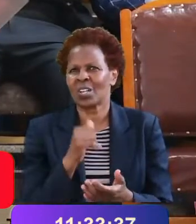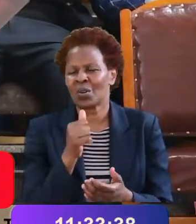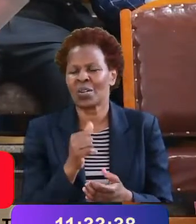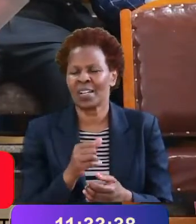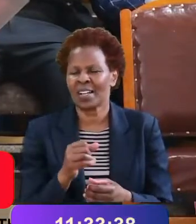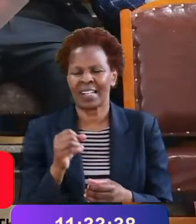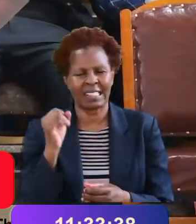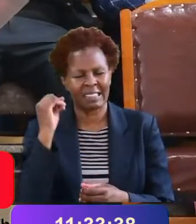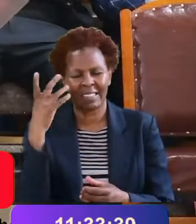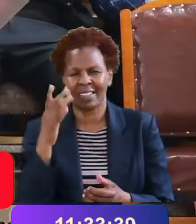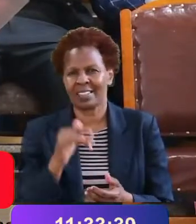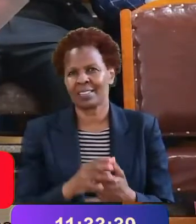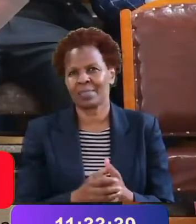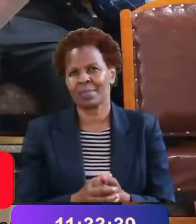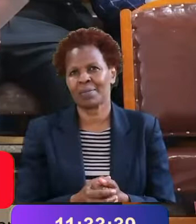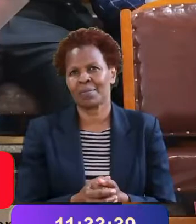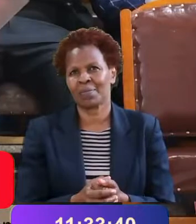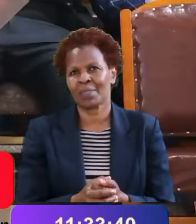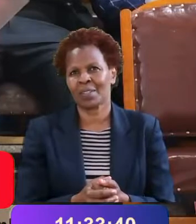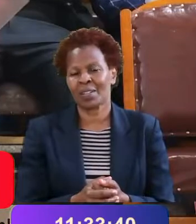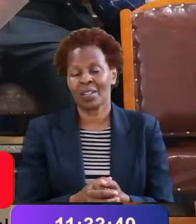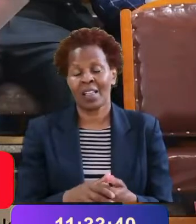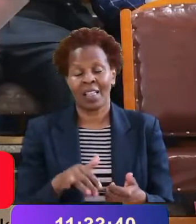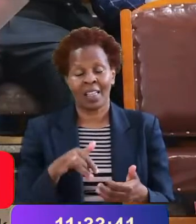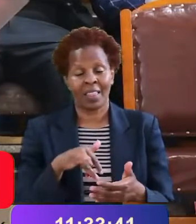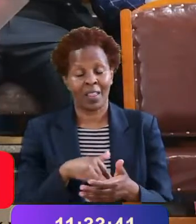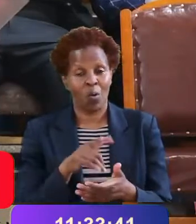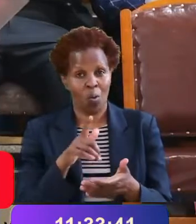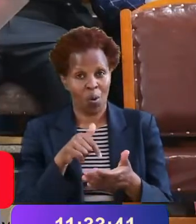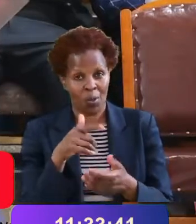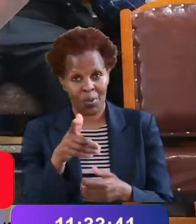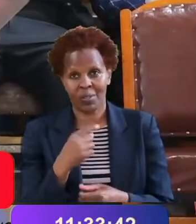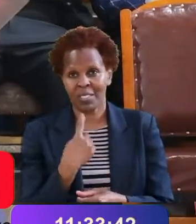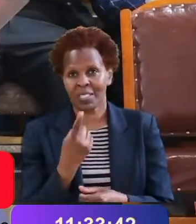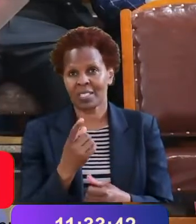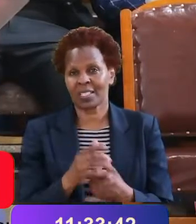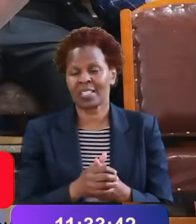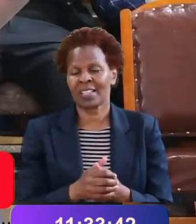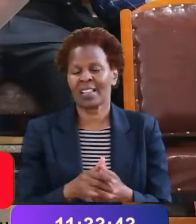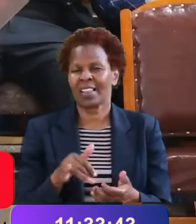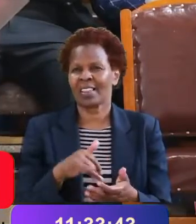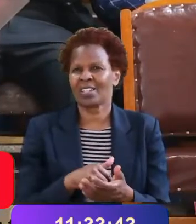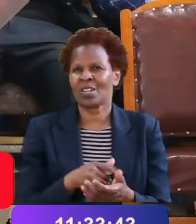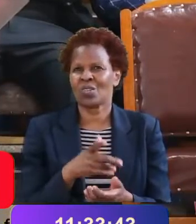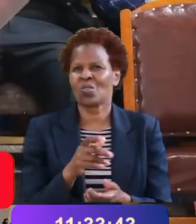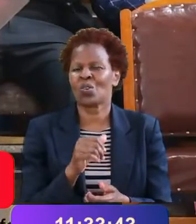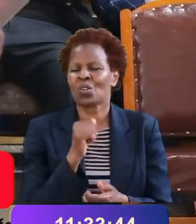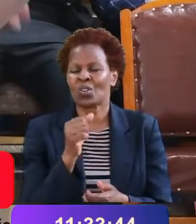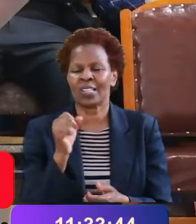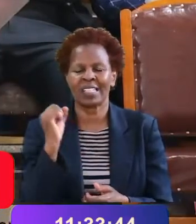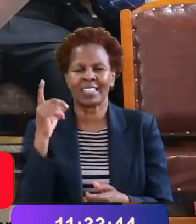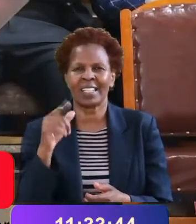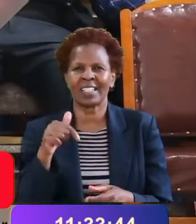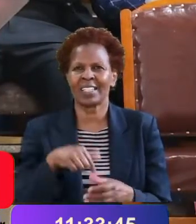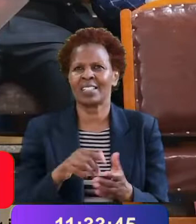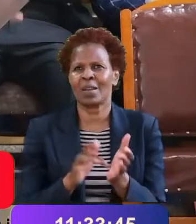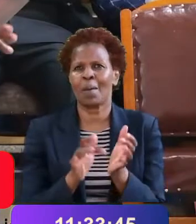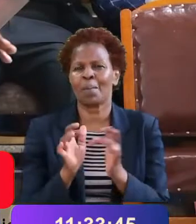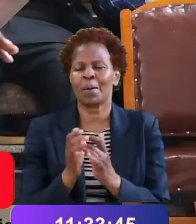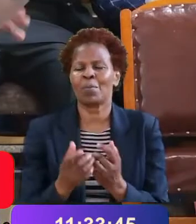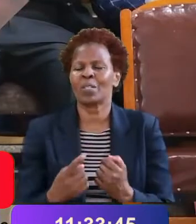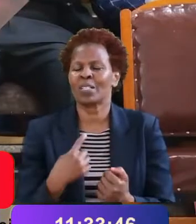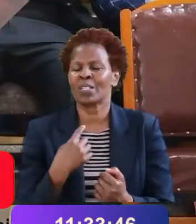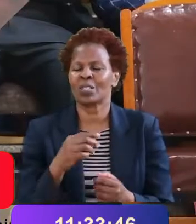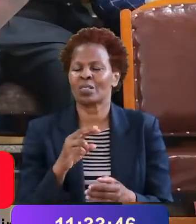sense. Si ndivyo tumezoea kusema? Yes, it doesn't make sense. Na katika Biblia tumeona mambo mengi